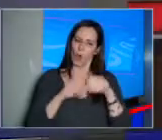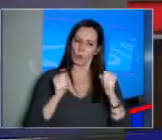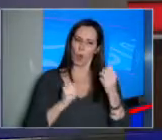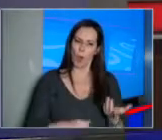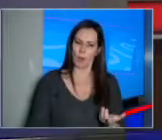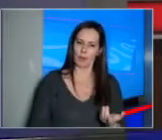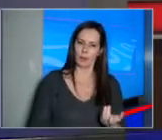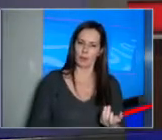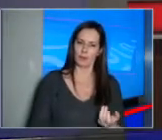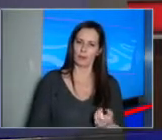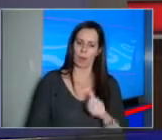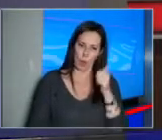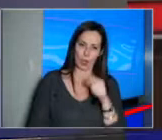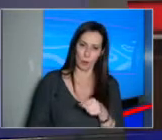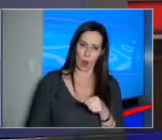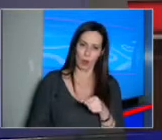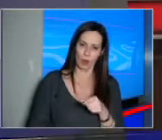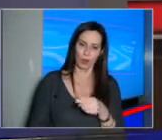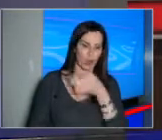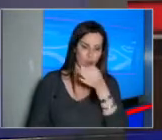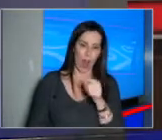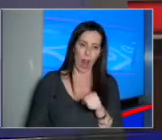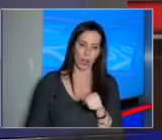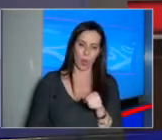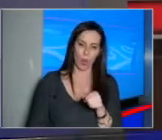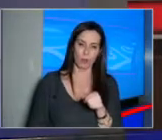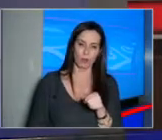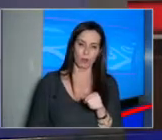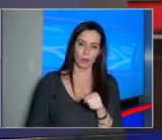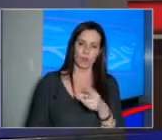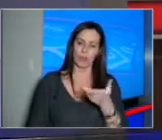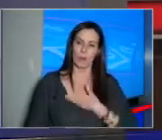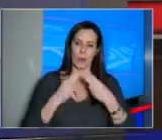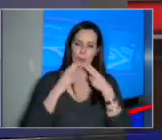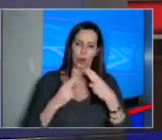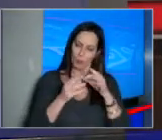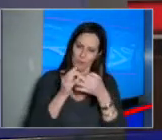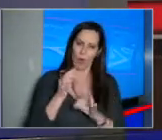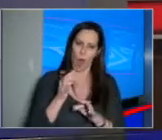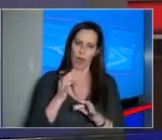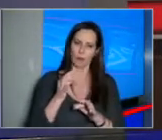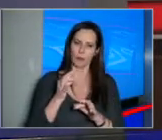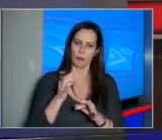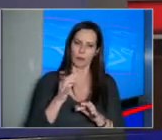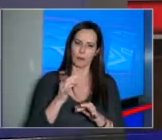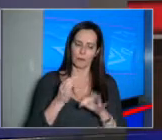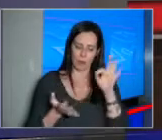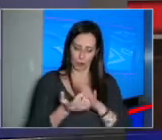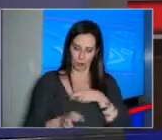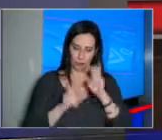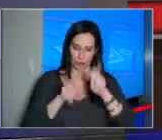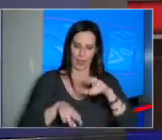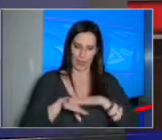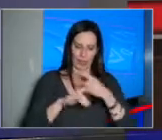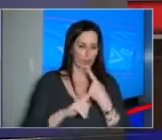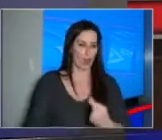לאומי? ראשית, השאלה הזאת תקבל מענה מפורט בכך שמאז כניסתי לתפקיד,